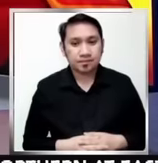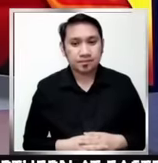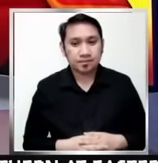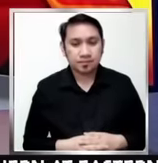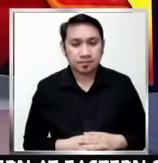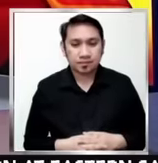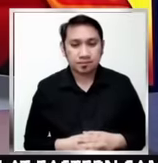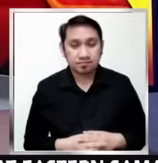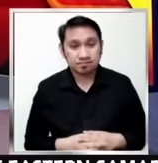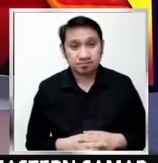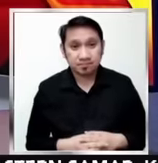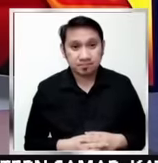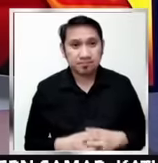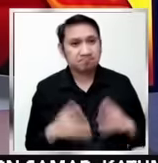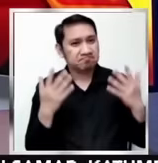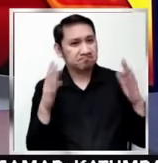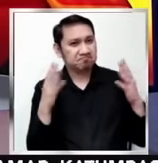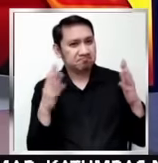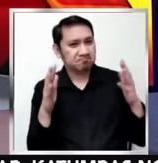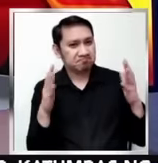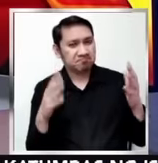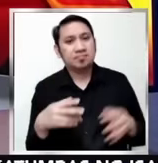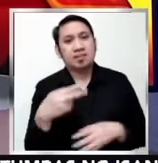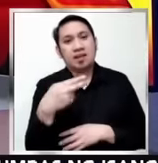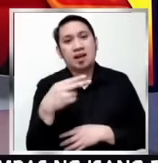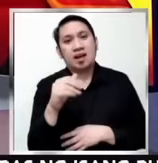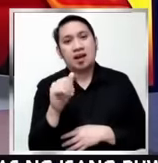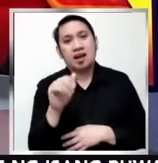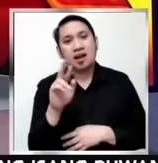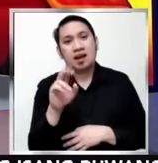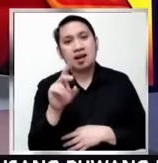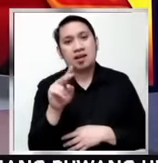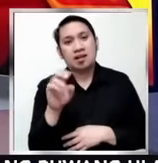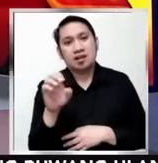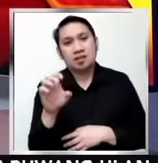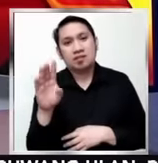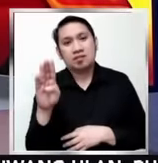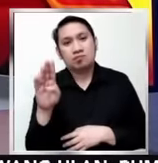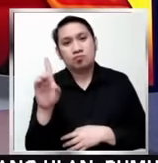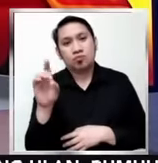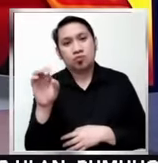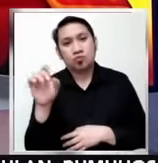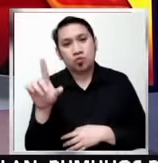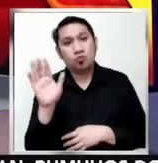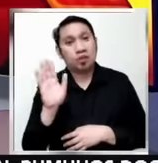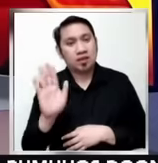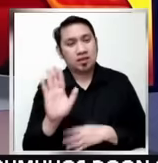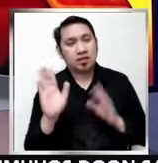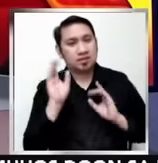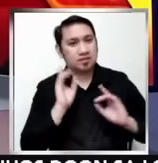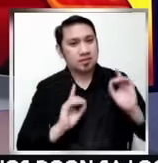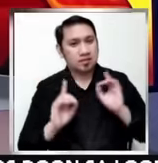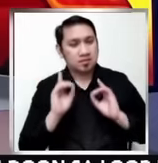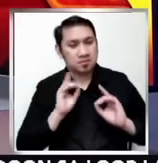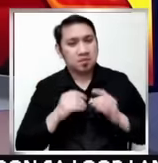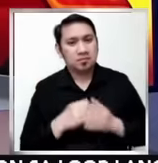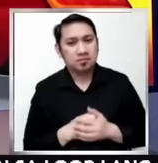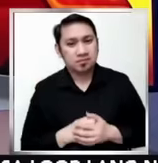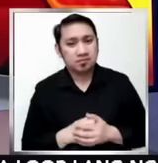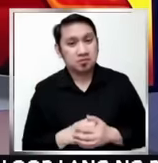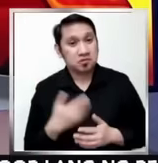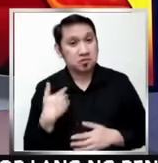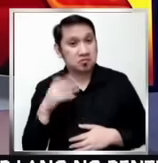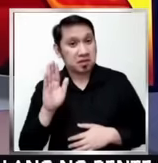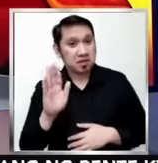Well applauded ang performance ni Herlyn Budol sa kanyang unang pagsabak sa primetime. Ang confrontation scene kasi ng kanyang character sa Black